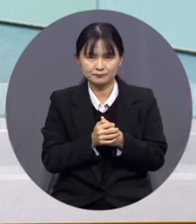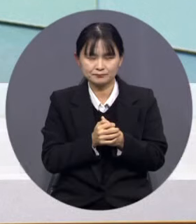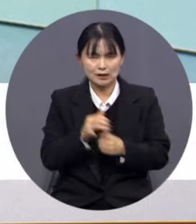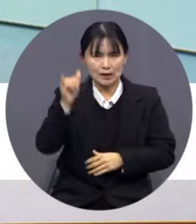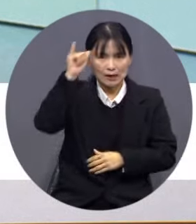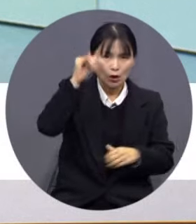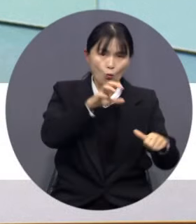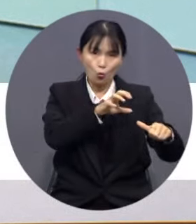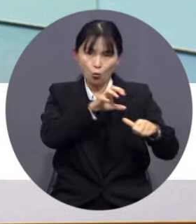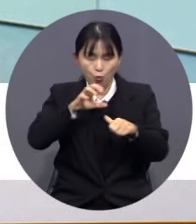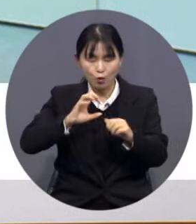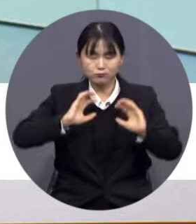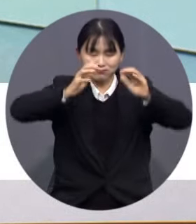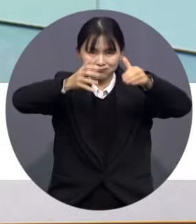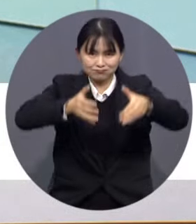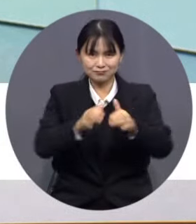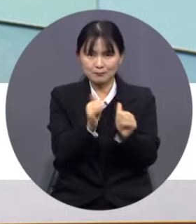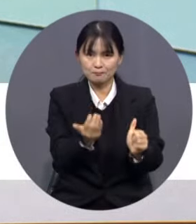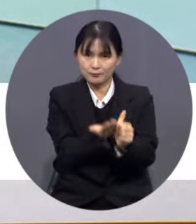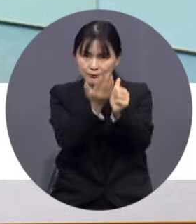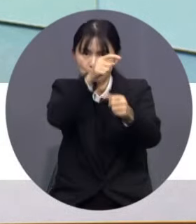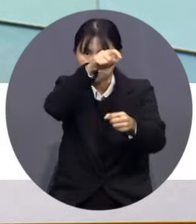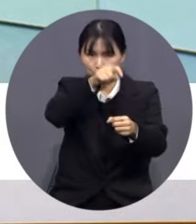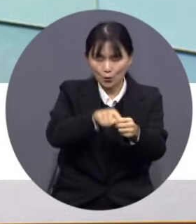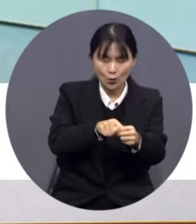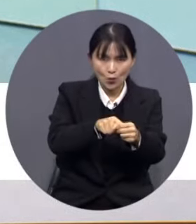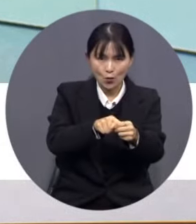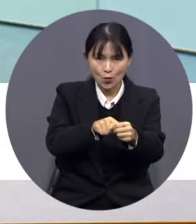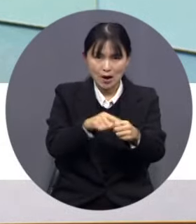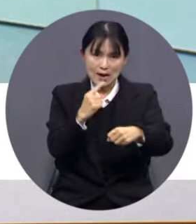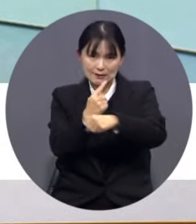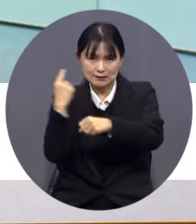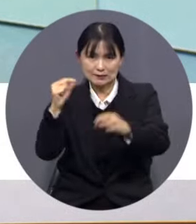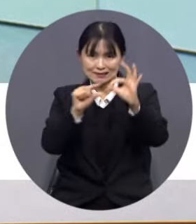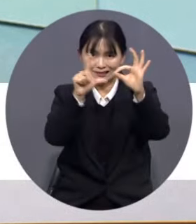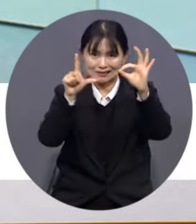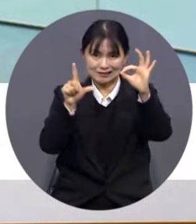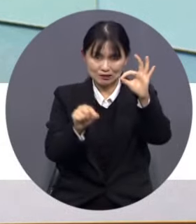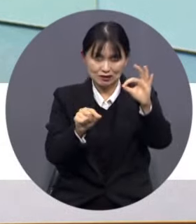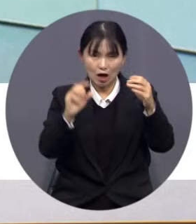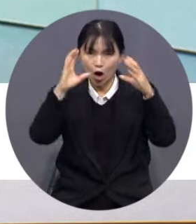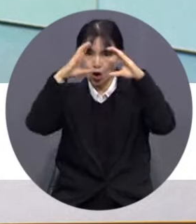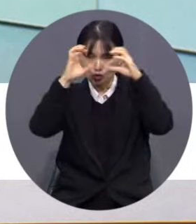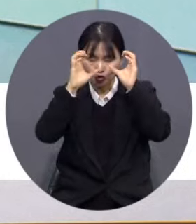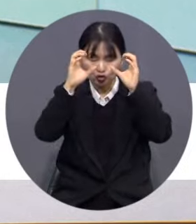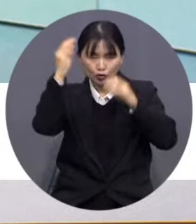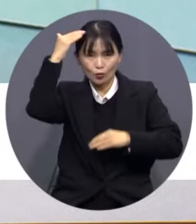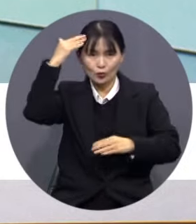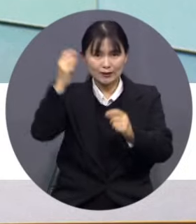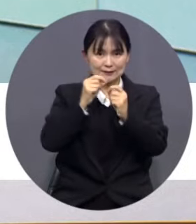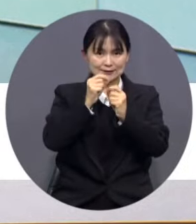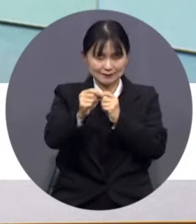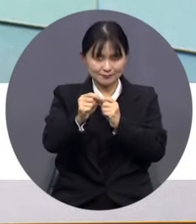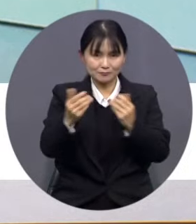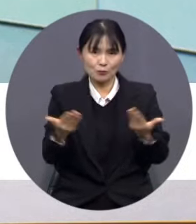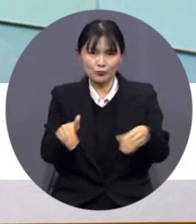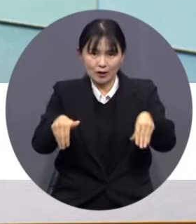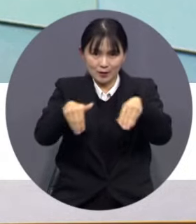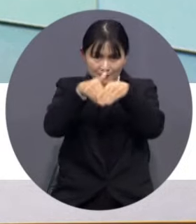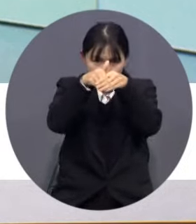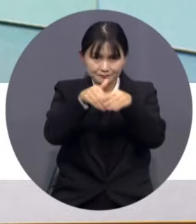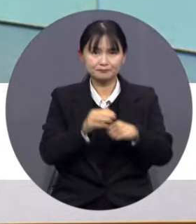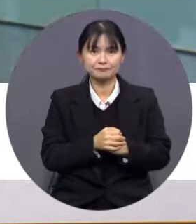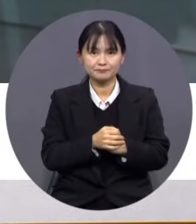인공지능을 활용한 글로벌 인재를 키우기 위해 제주도가 지난해 10월 구글 크라우드 코리아와 업무 협약을